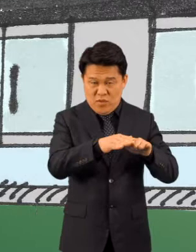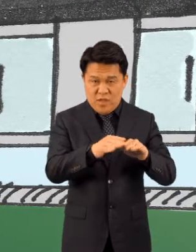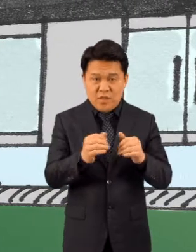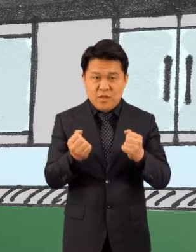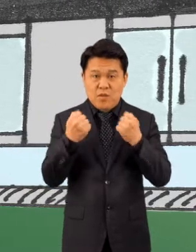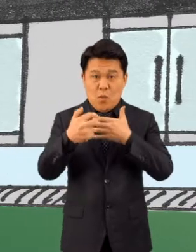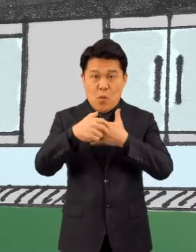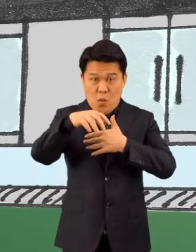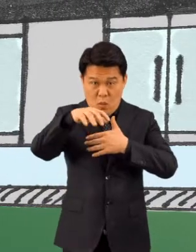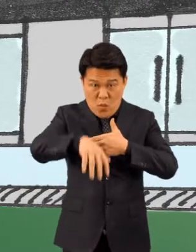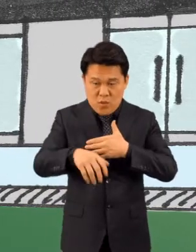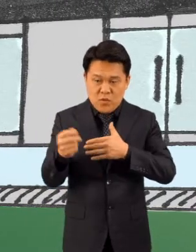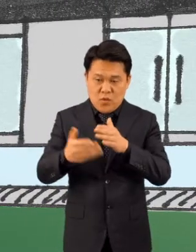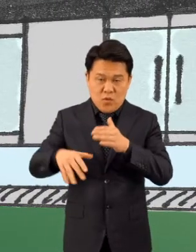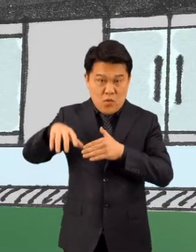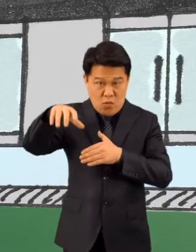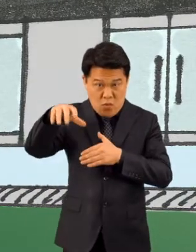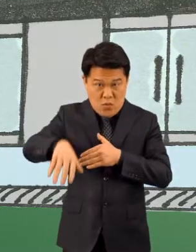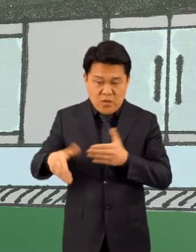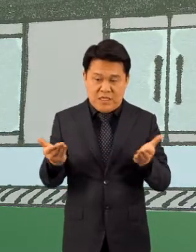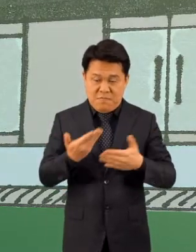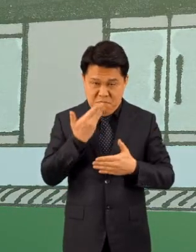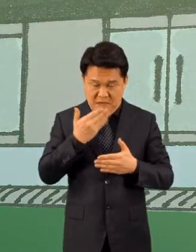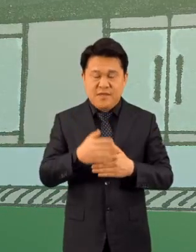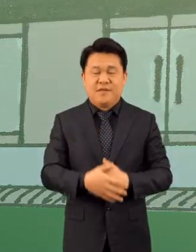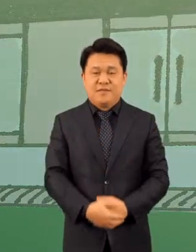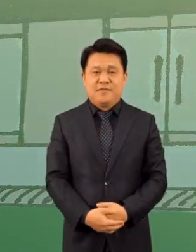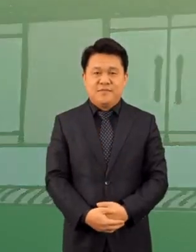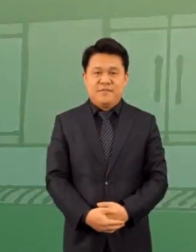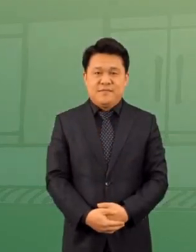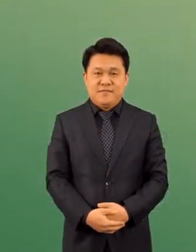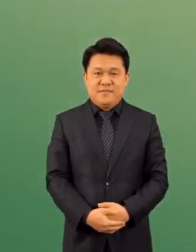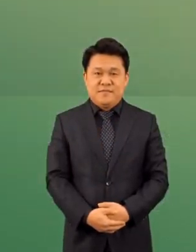장애인복지관이나 보건소, 공공기관에서도 일할 수 있습니다.